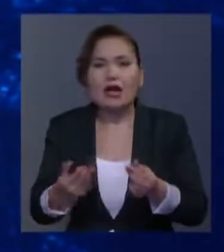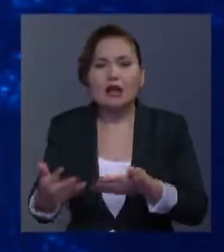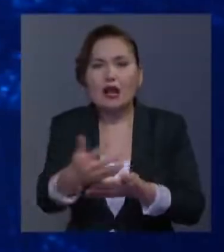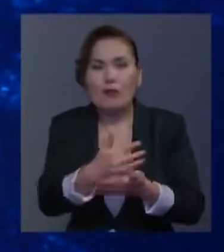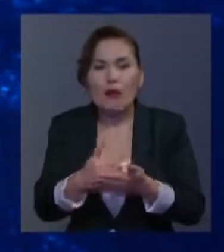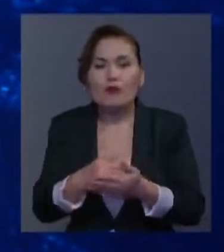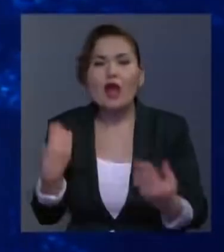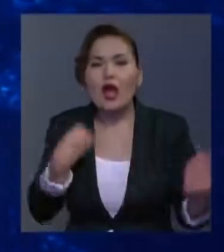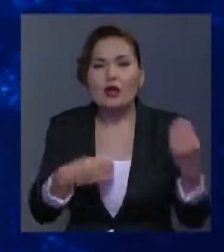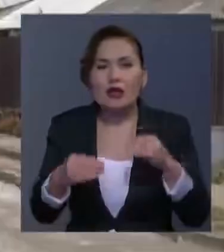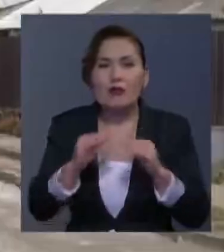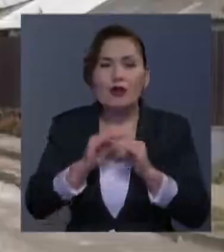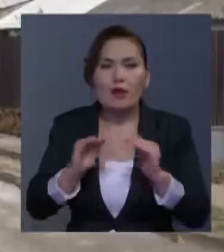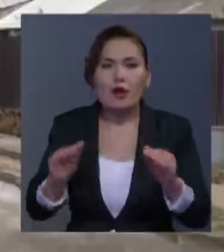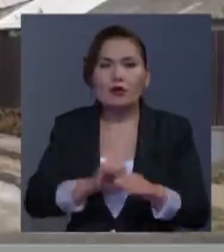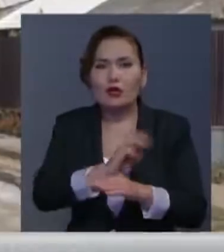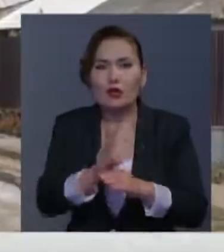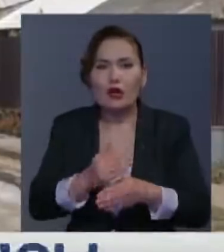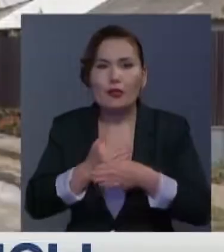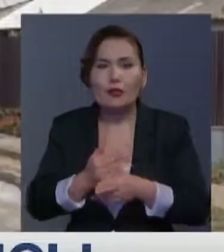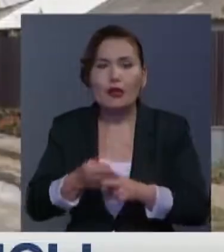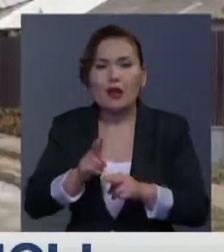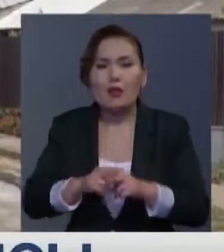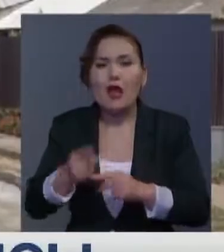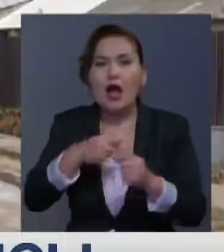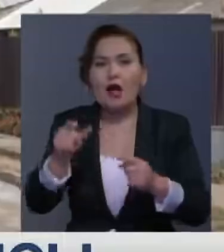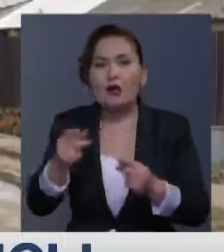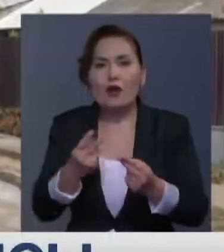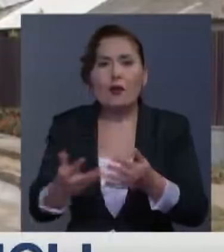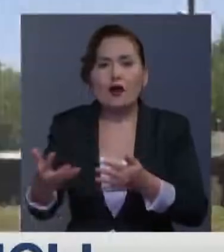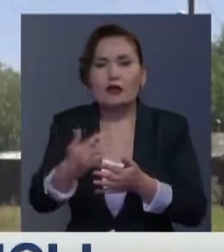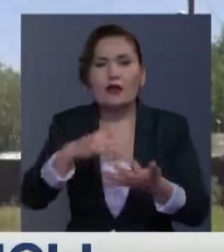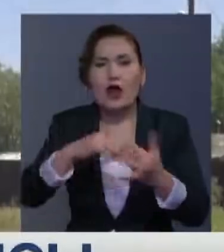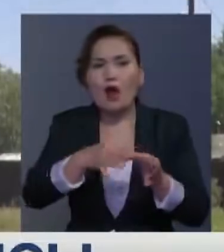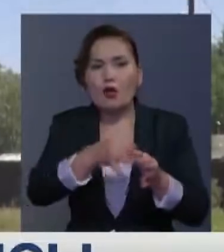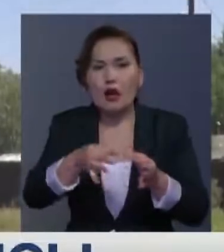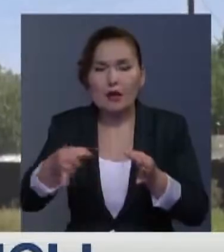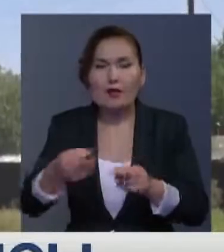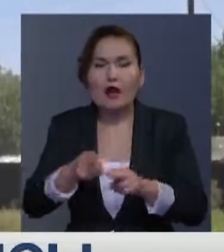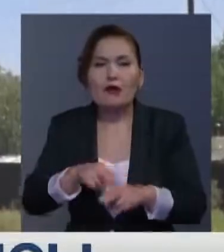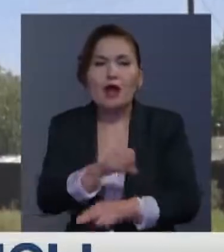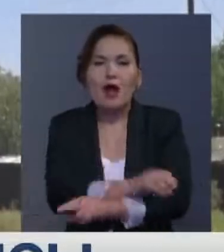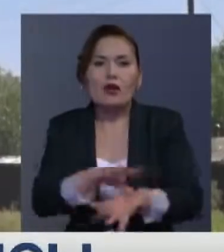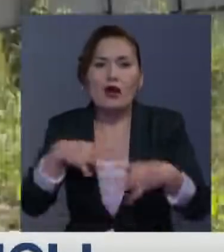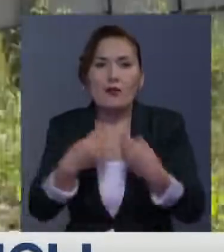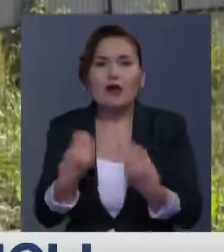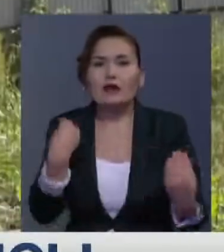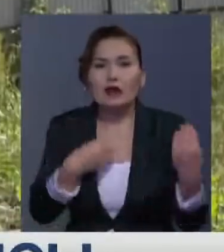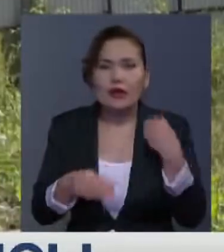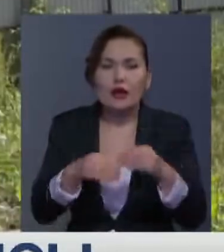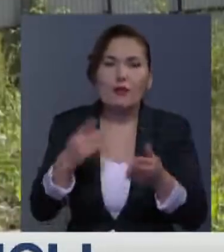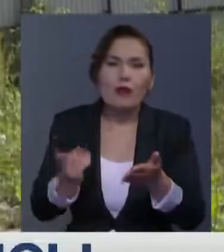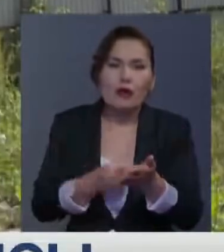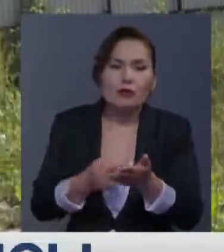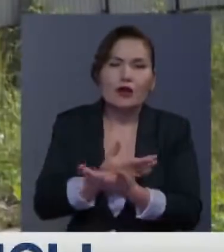ұлттық волонтерлер орталығының мүшелері демеушілердің қаражатына өңірдегі ауыл аймақ балаларына кеңсе заттары, киім-кешек пен өзге